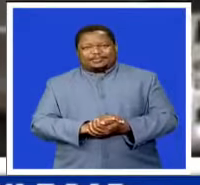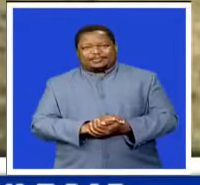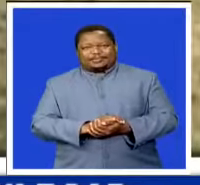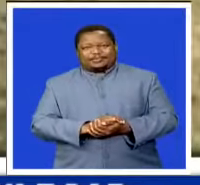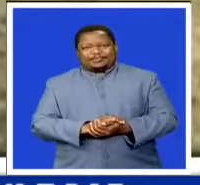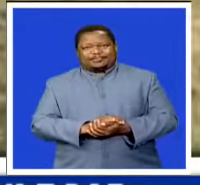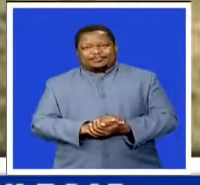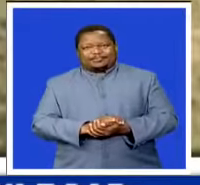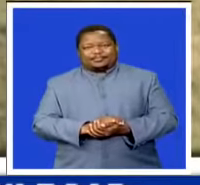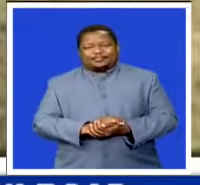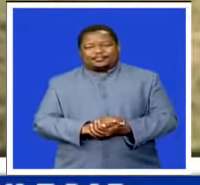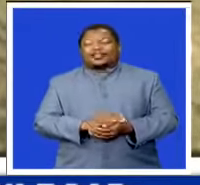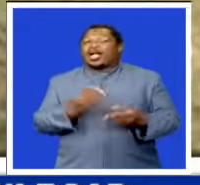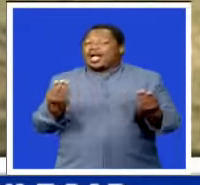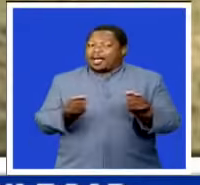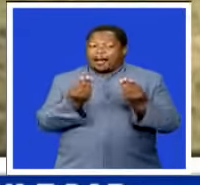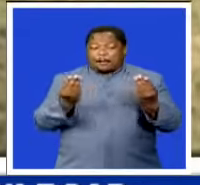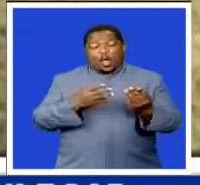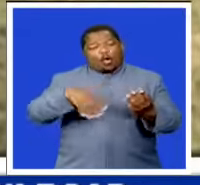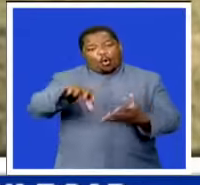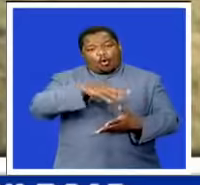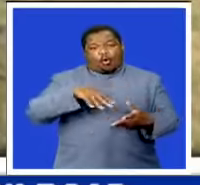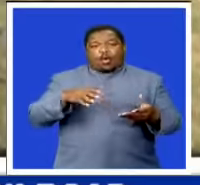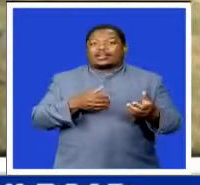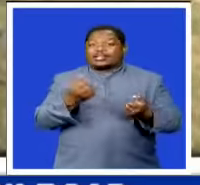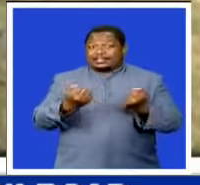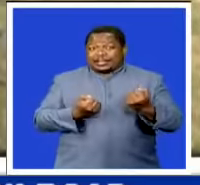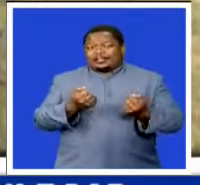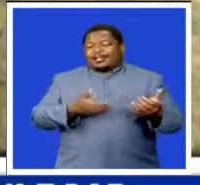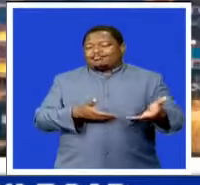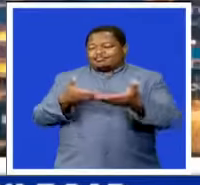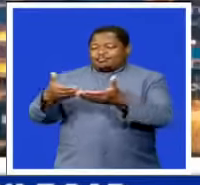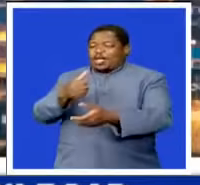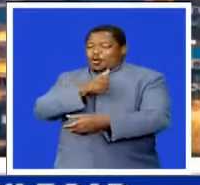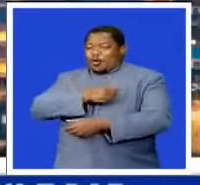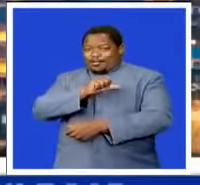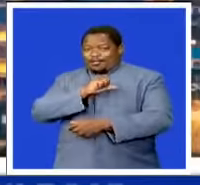mbiko. Etindzabeni ngingiyani Msibi etimbutini.